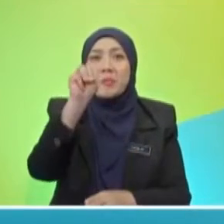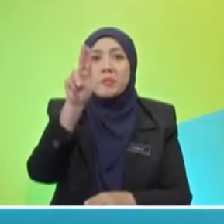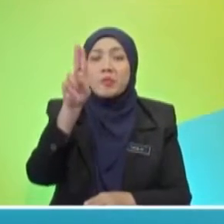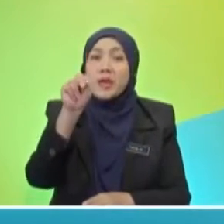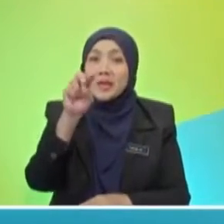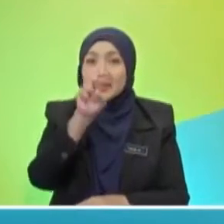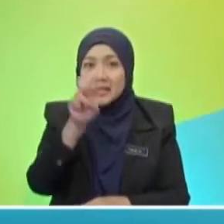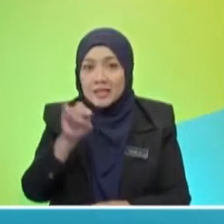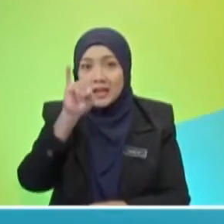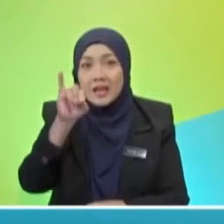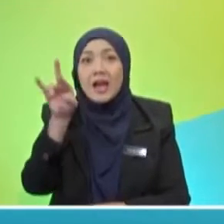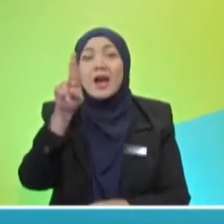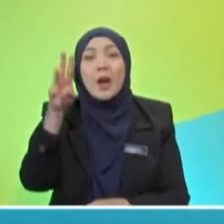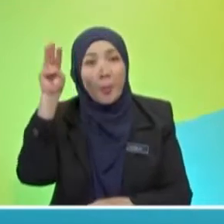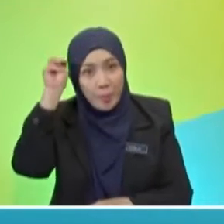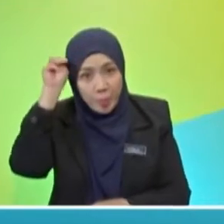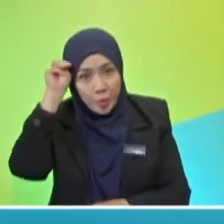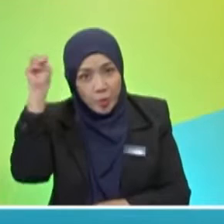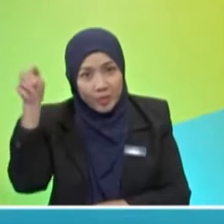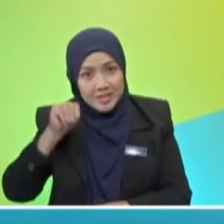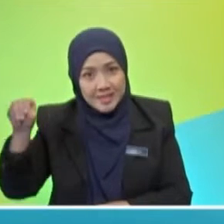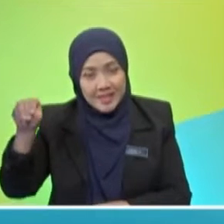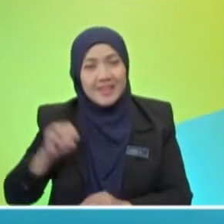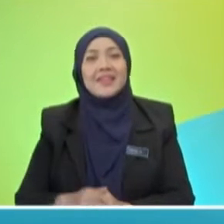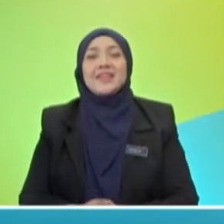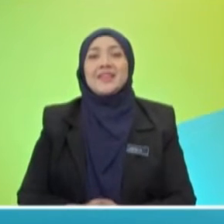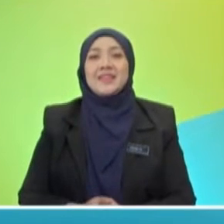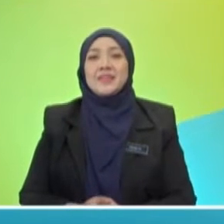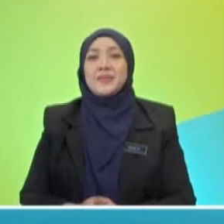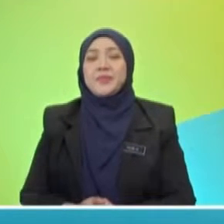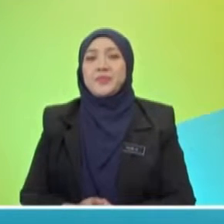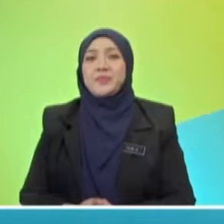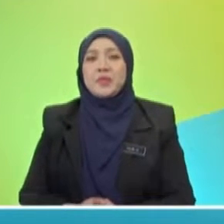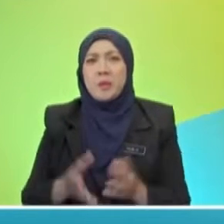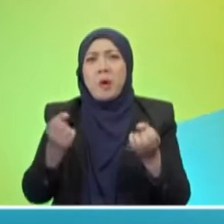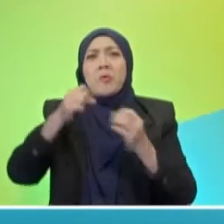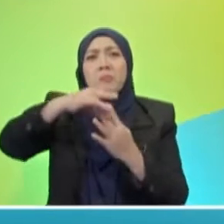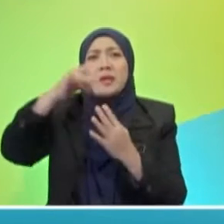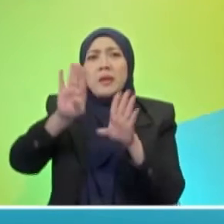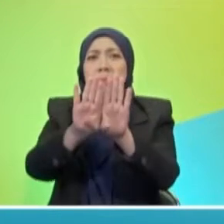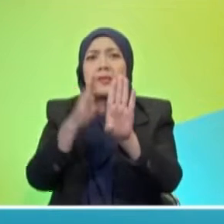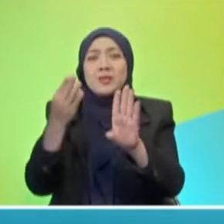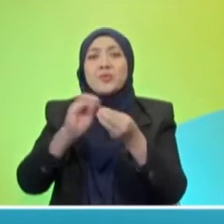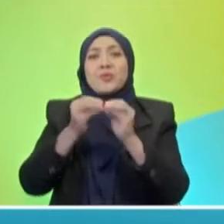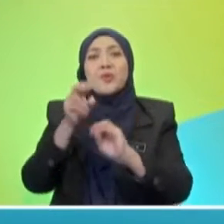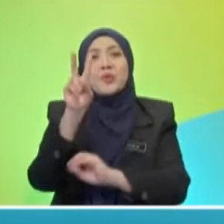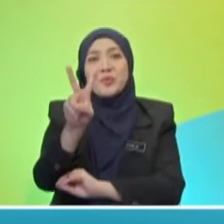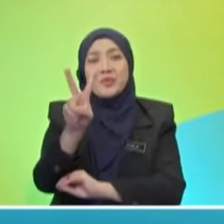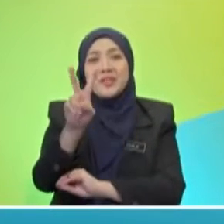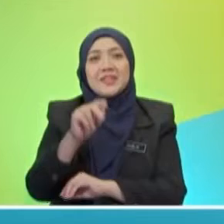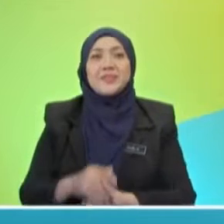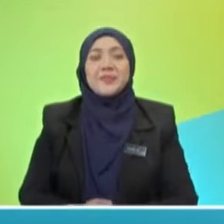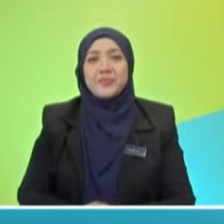Munzir. Pintu yang mana Munzir? Dua. Pintu nombor dua. Baik, pintu nombor dua. Munzir.